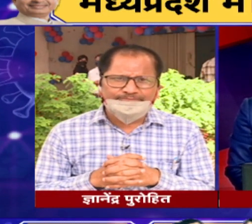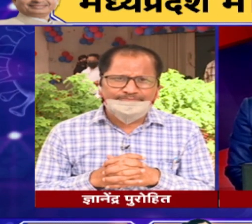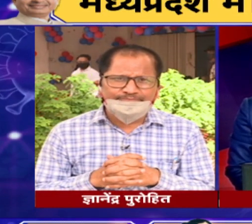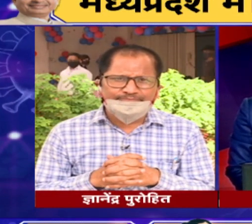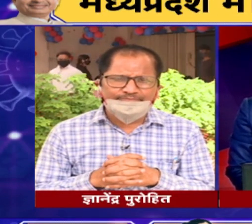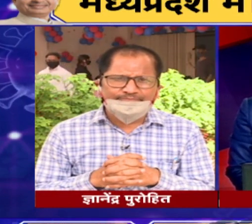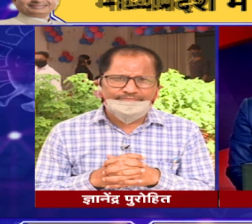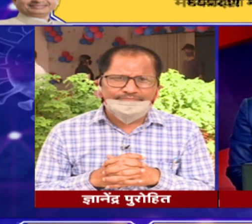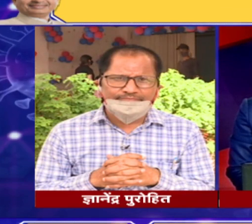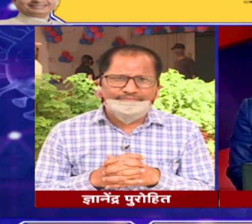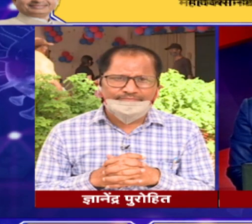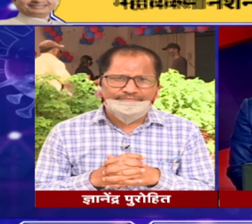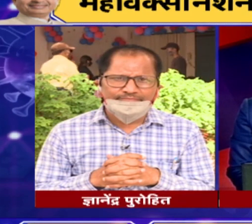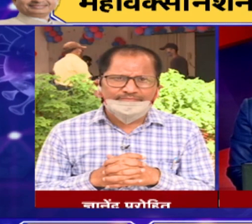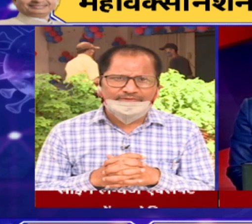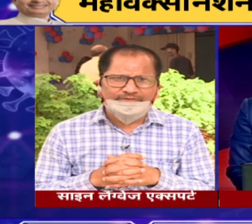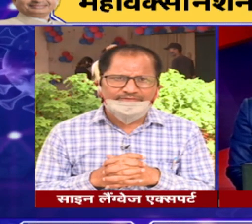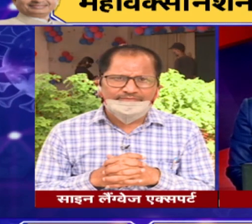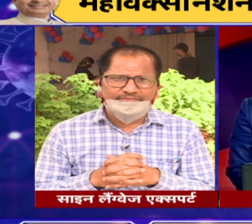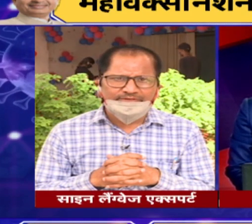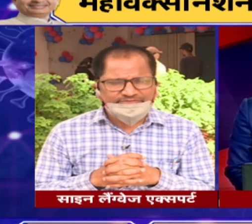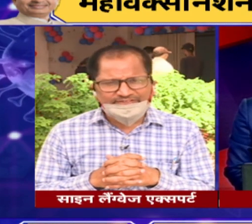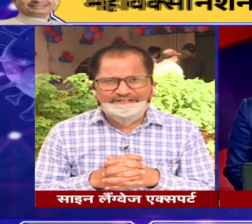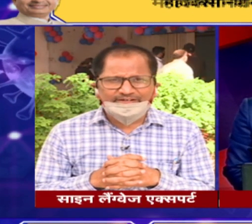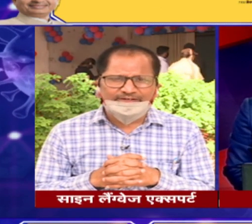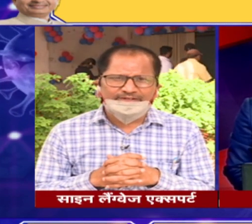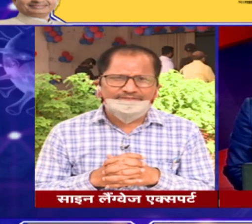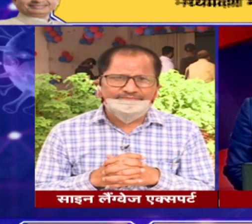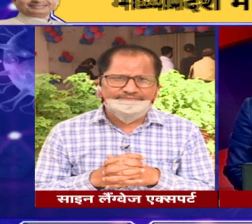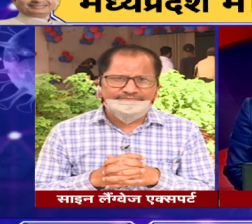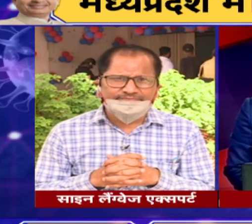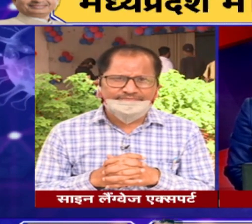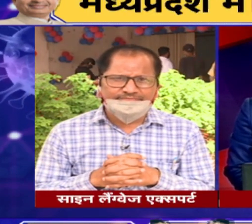53971। ठीक है सर, 94250 53971। जी सर।